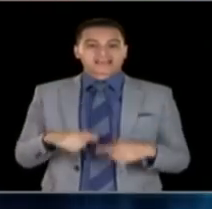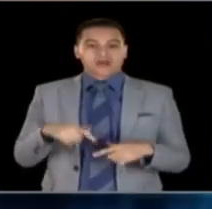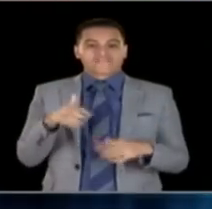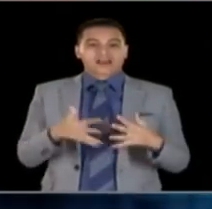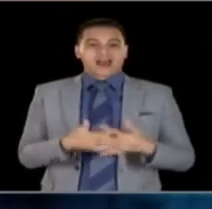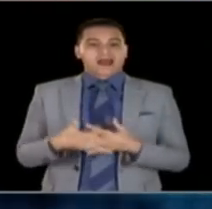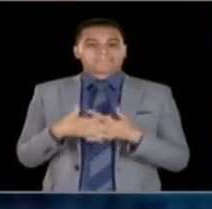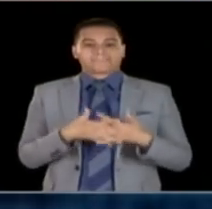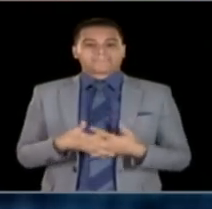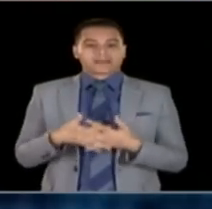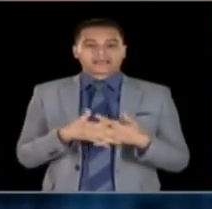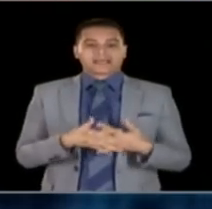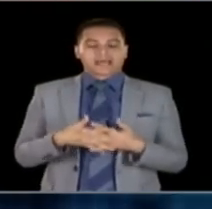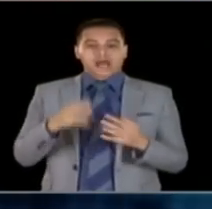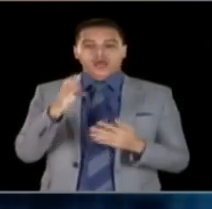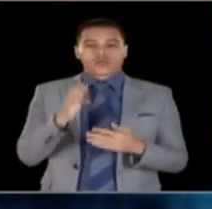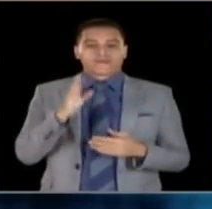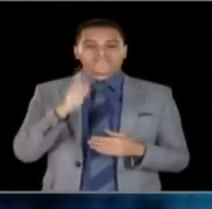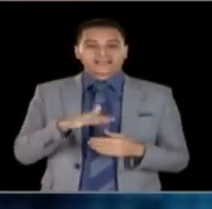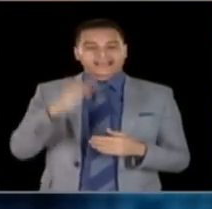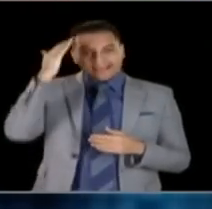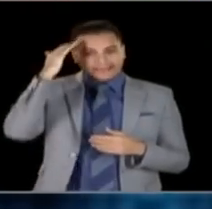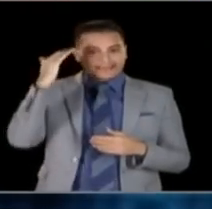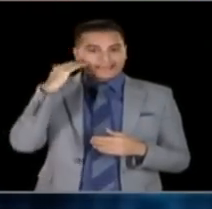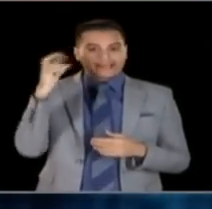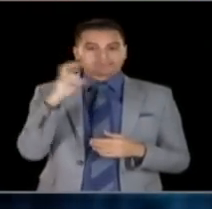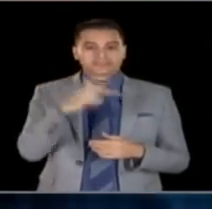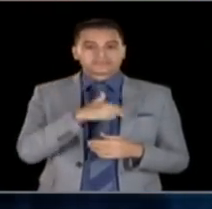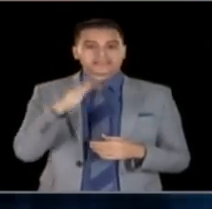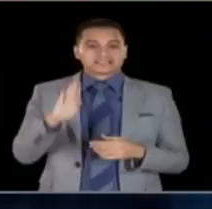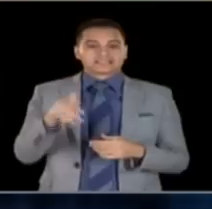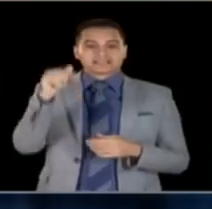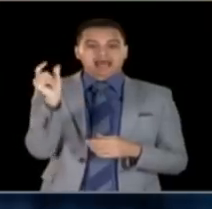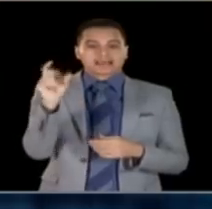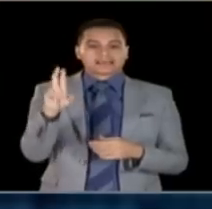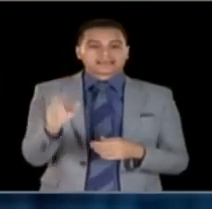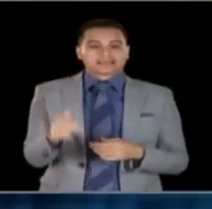في أي من دول أمريكا الجنوبية يقع دير سانتا كاتالينا؟